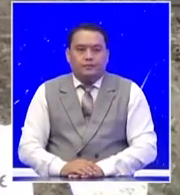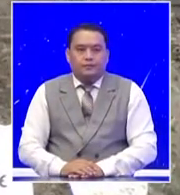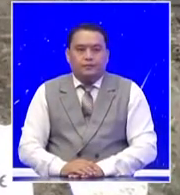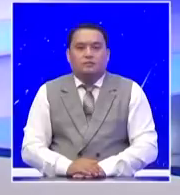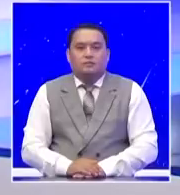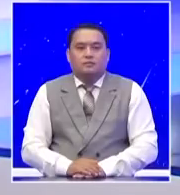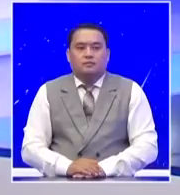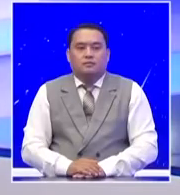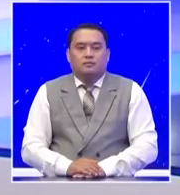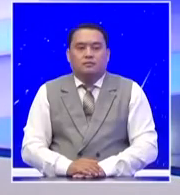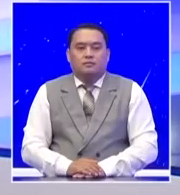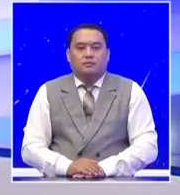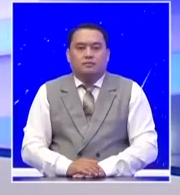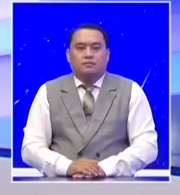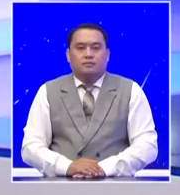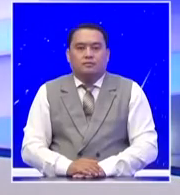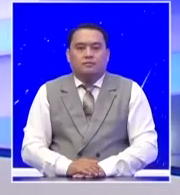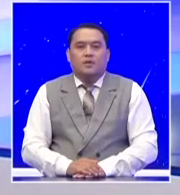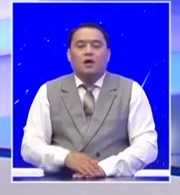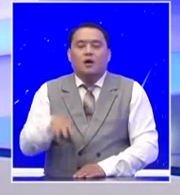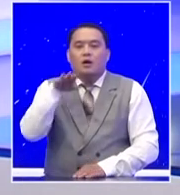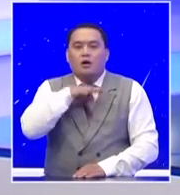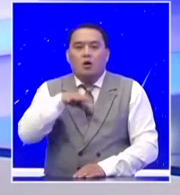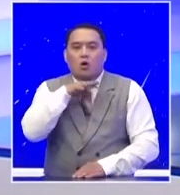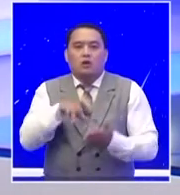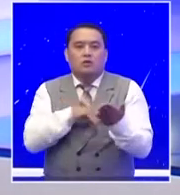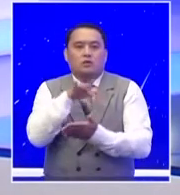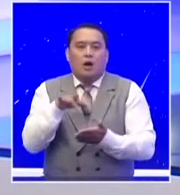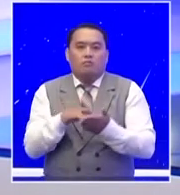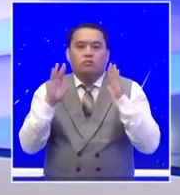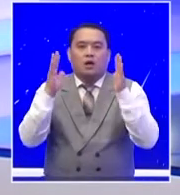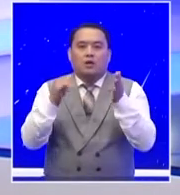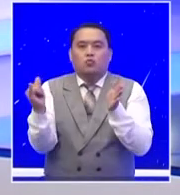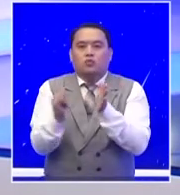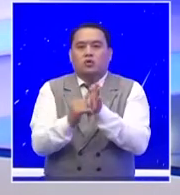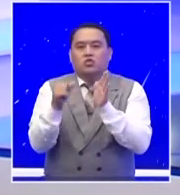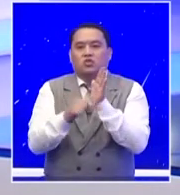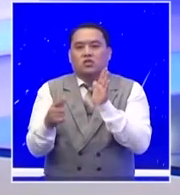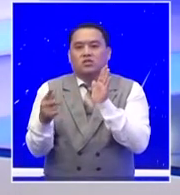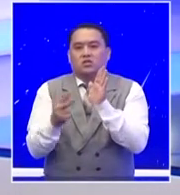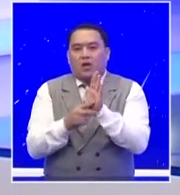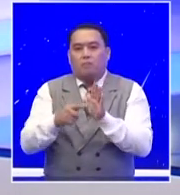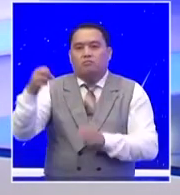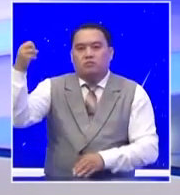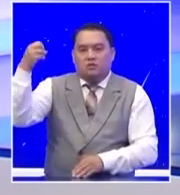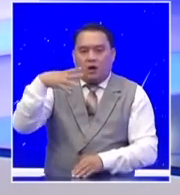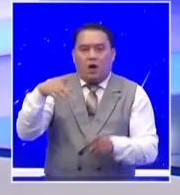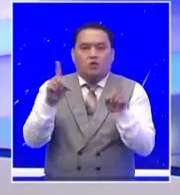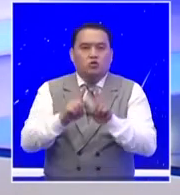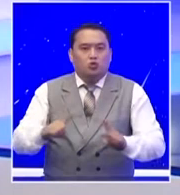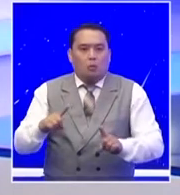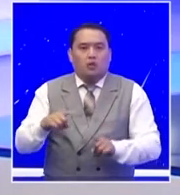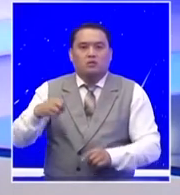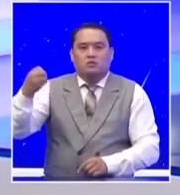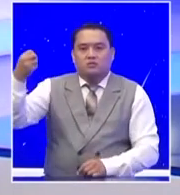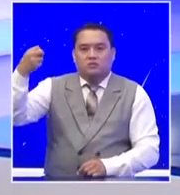Талдыкурган. На радость людям в Моногороде Текеле в парке установили 67 опор освещения. Особенность их в том, что заряжаются